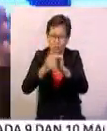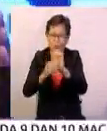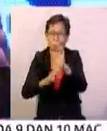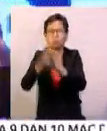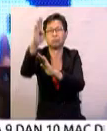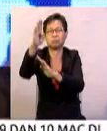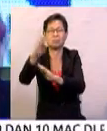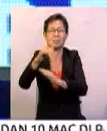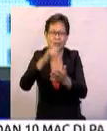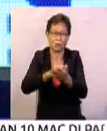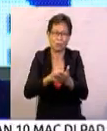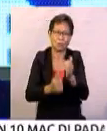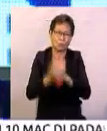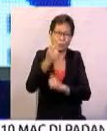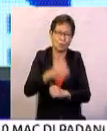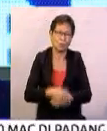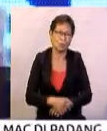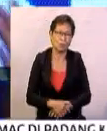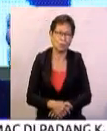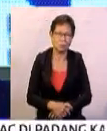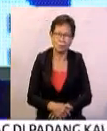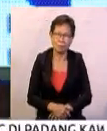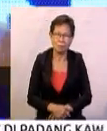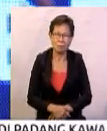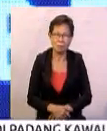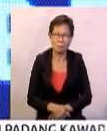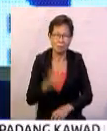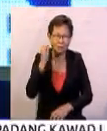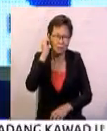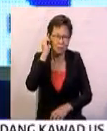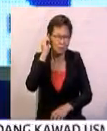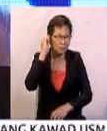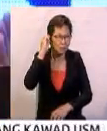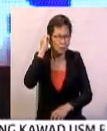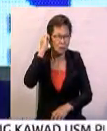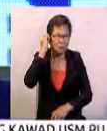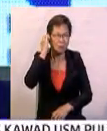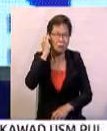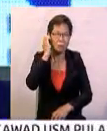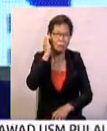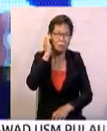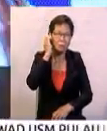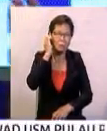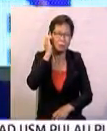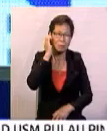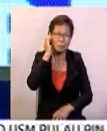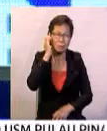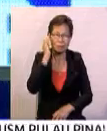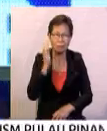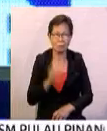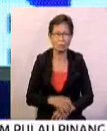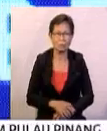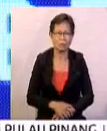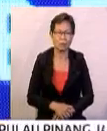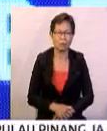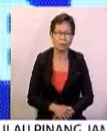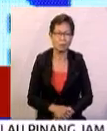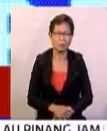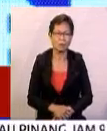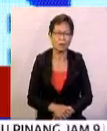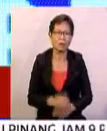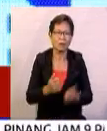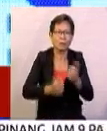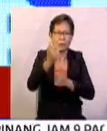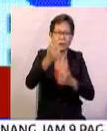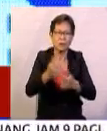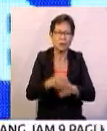Taman-taman yang dijaga dengan baik supaya mereka boleh pergi ke sana jogging, buat yoga atau aktiviti-aktiviti lain seperti Zumba. Yang